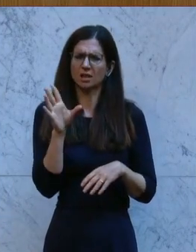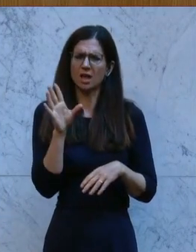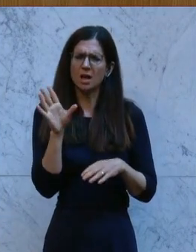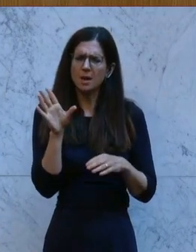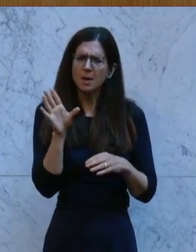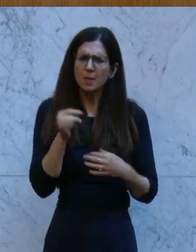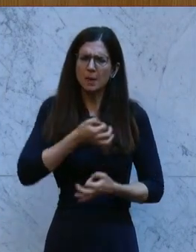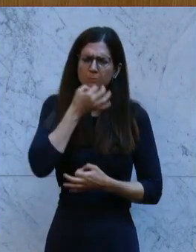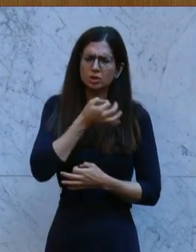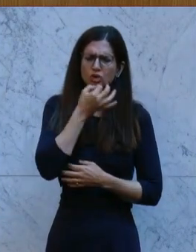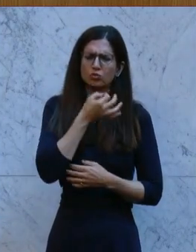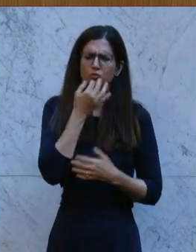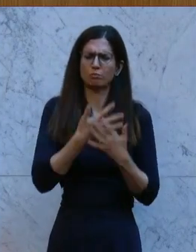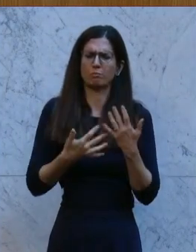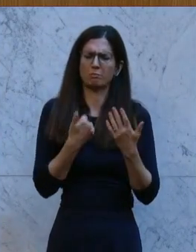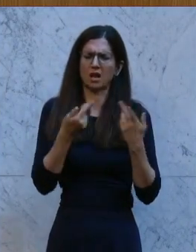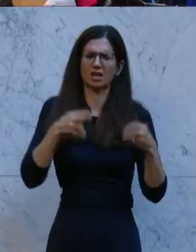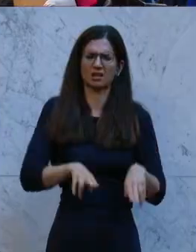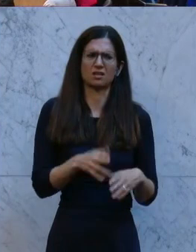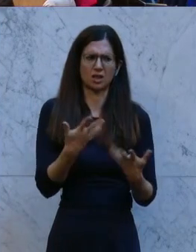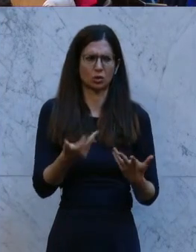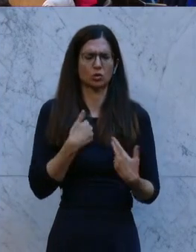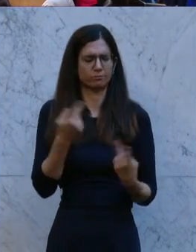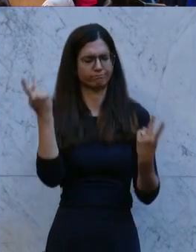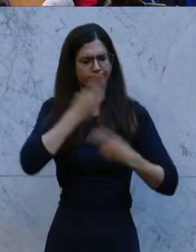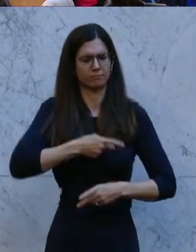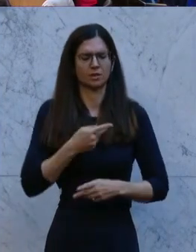eine absolute Schande, sehr geehrte Damen und Herren.